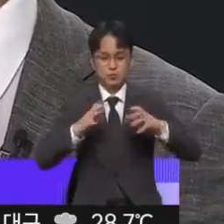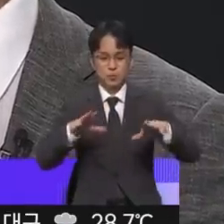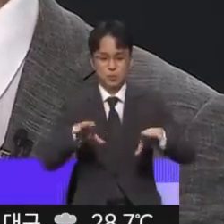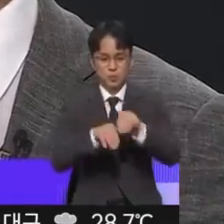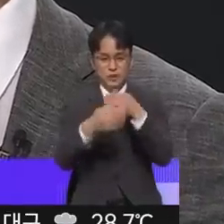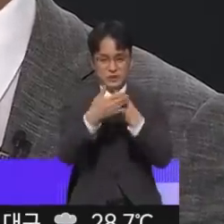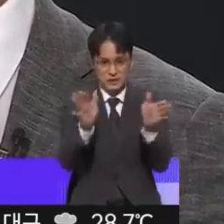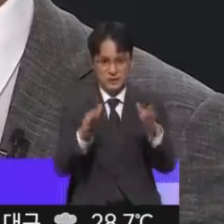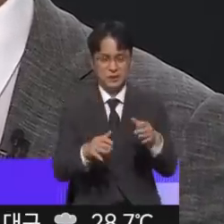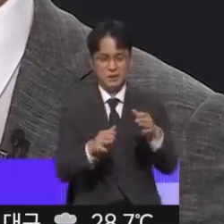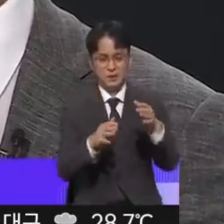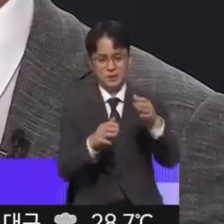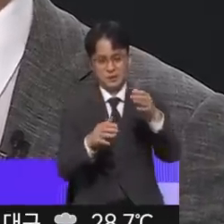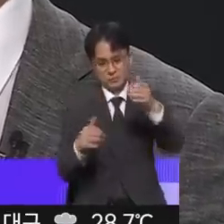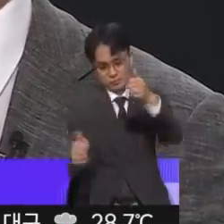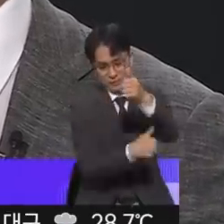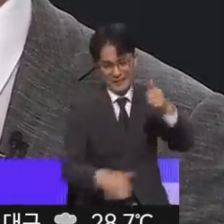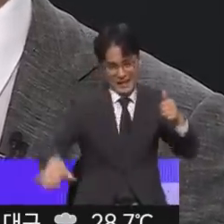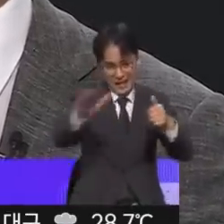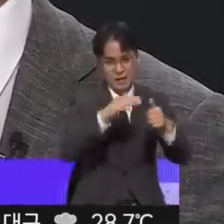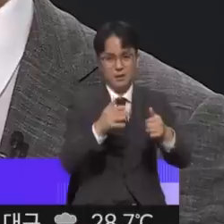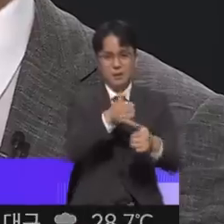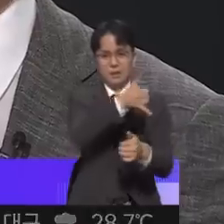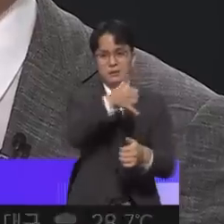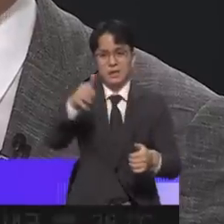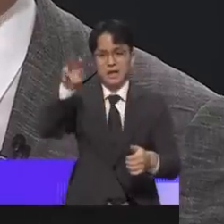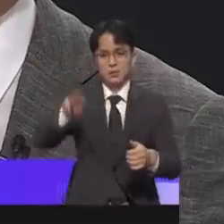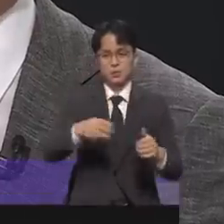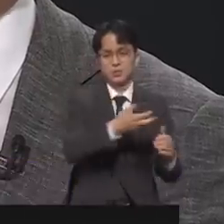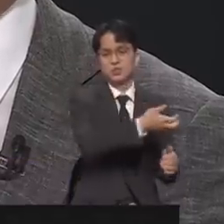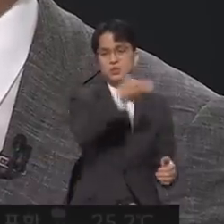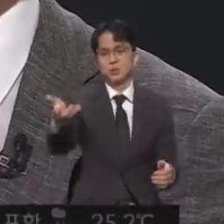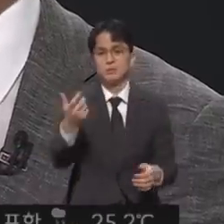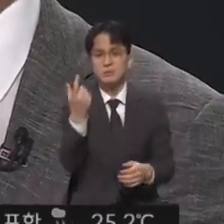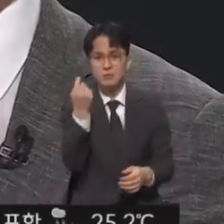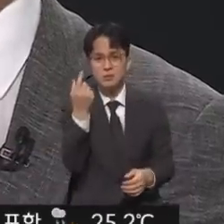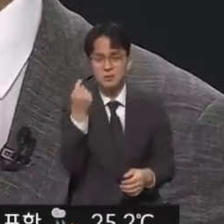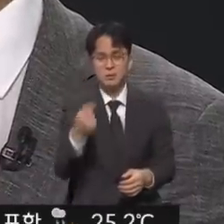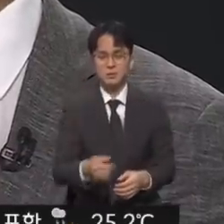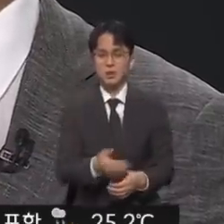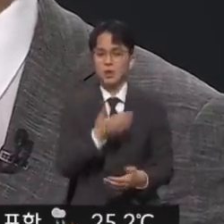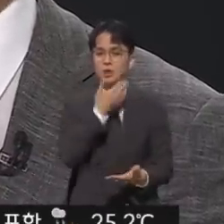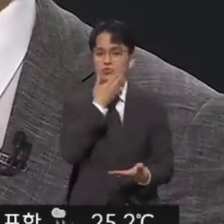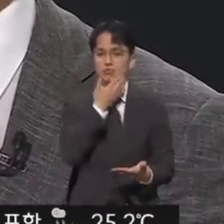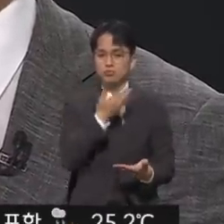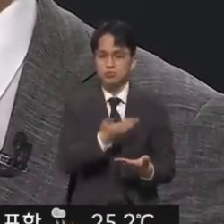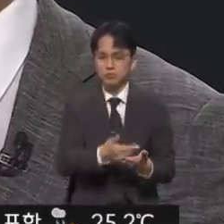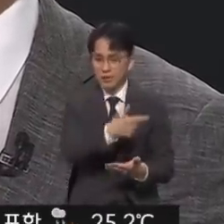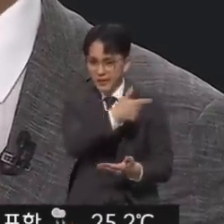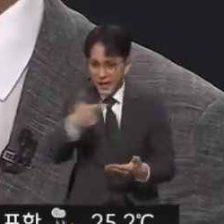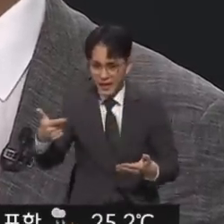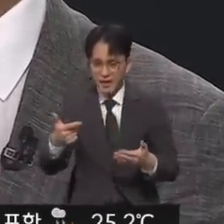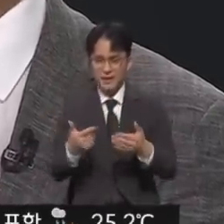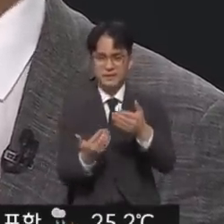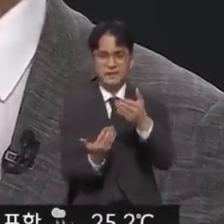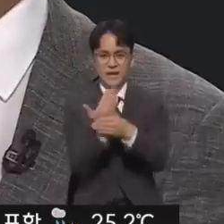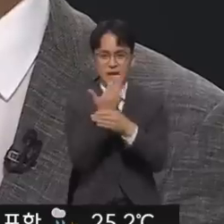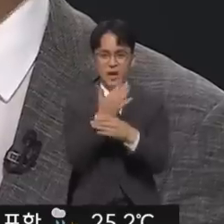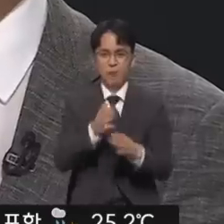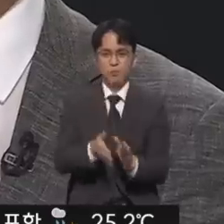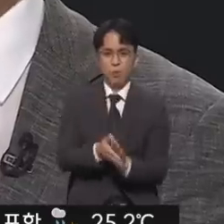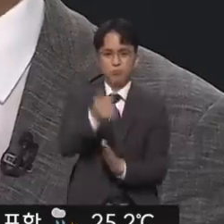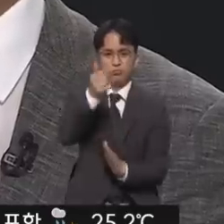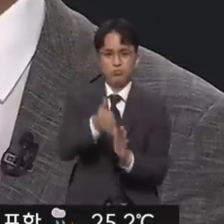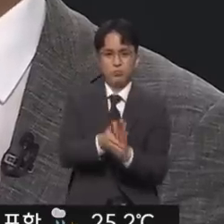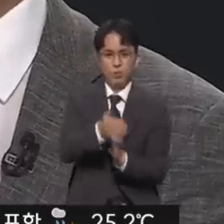최종 시에서 중대 제 본부 를 만들었다고 하는데 그 중 대 재난 본보에 대통령이 직접 가시 란 얘기가 아니라 용산에서